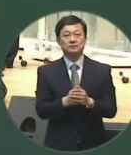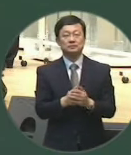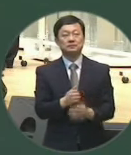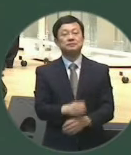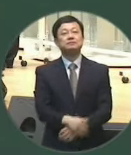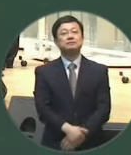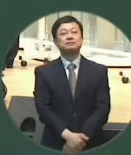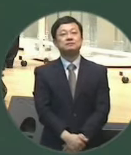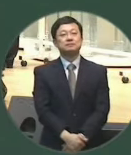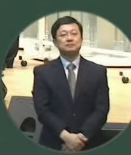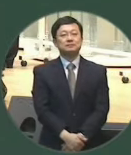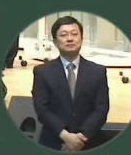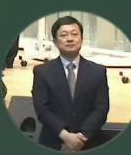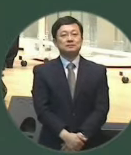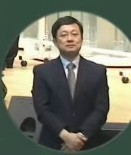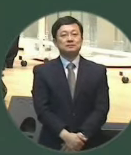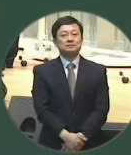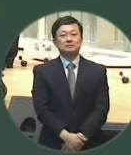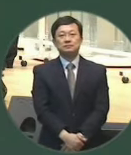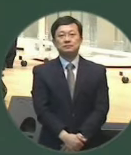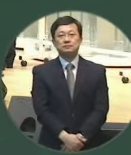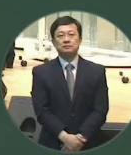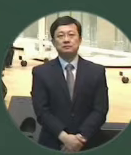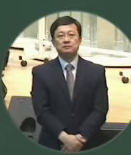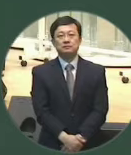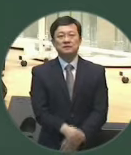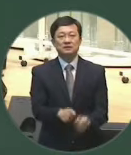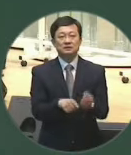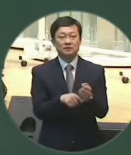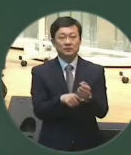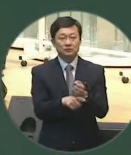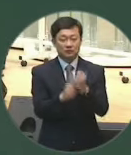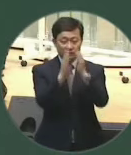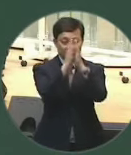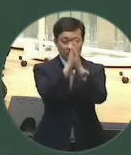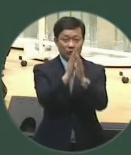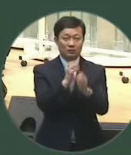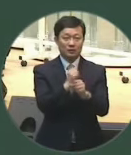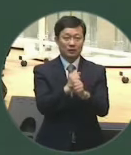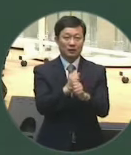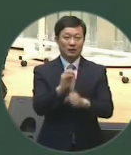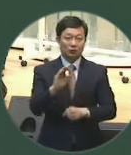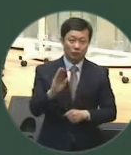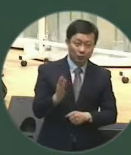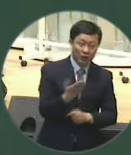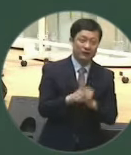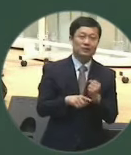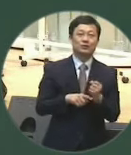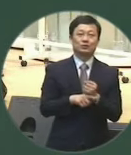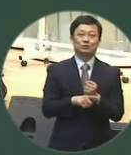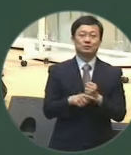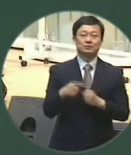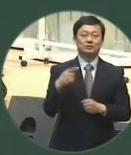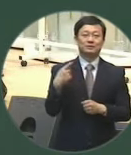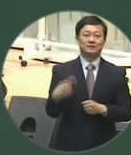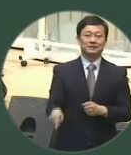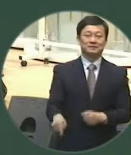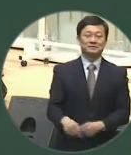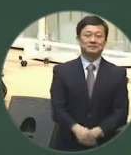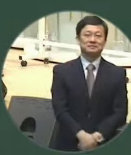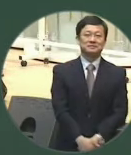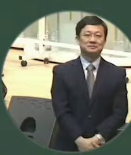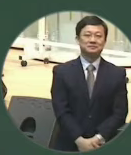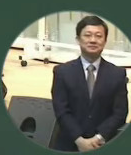is the reason why we should pray for the denomination. 기도해야 되겠죠. We really do need to pray.